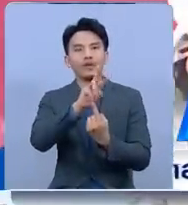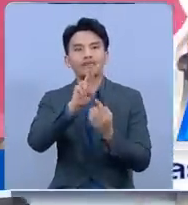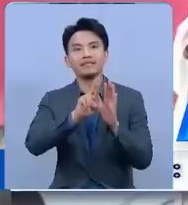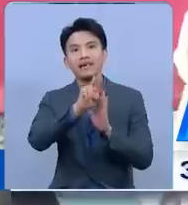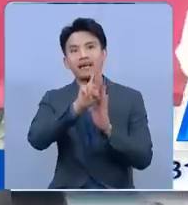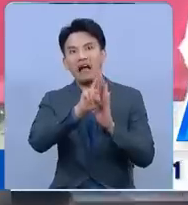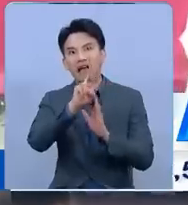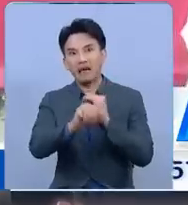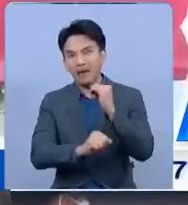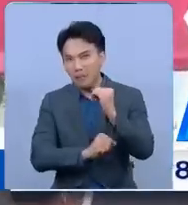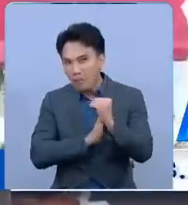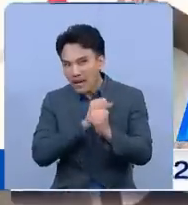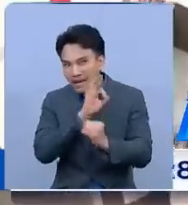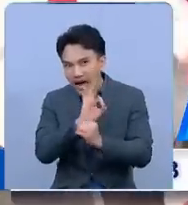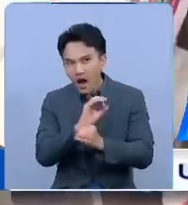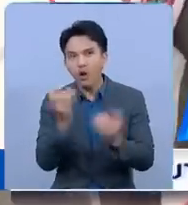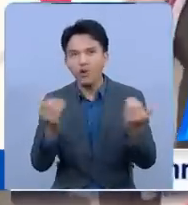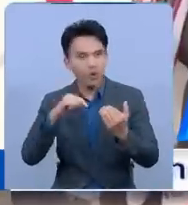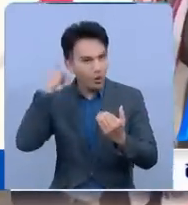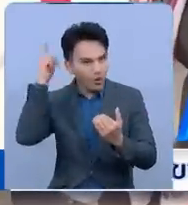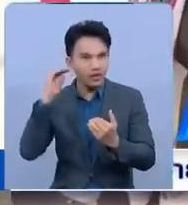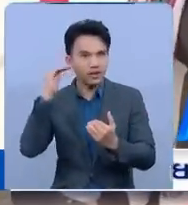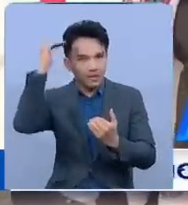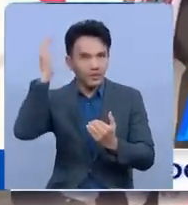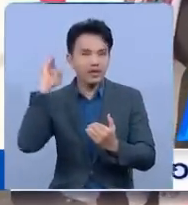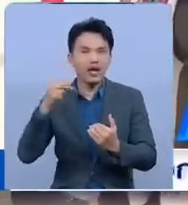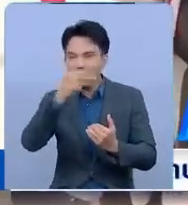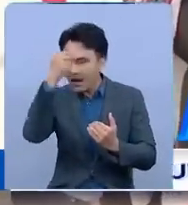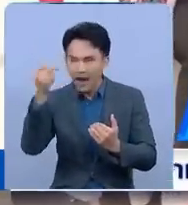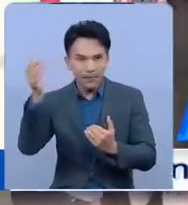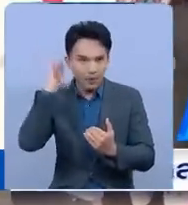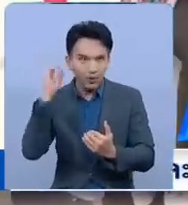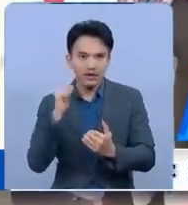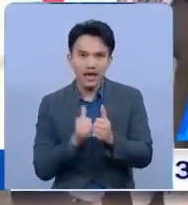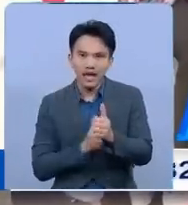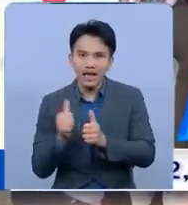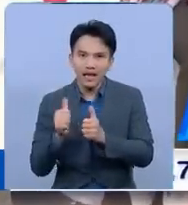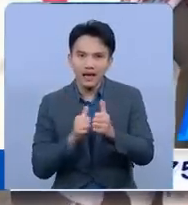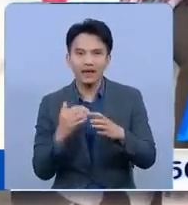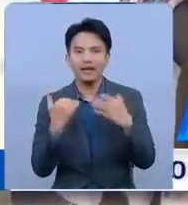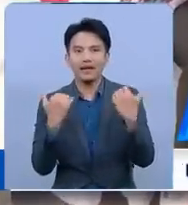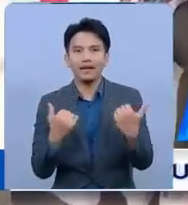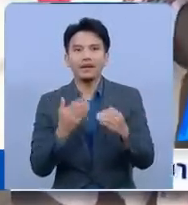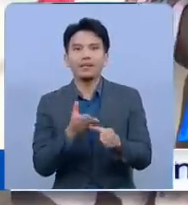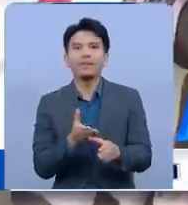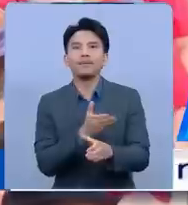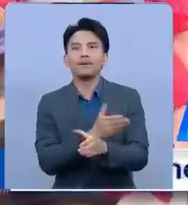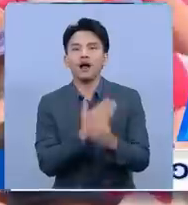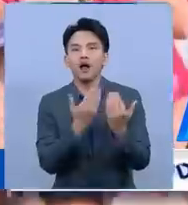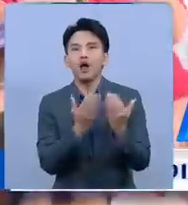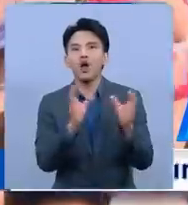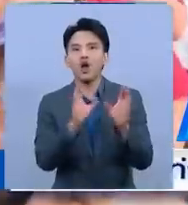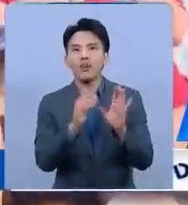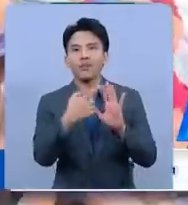9สมัยควงลูกสาวกับพี่ชายและหลานชายลงสู้ศึกเลือกตั้งครั้งนี้เดิมเนี่ยตระกูลเตชะธี